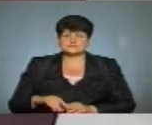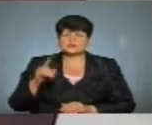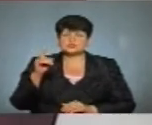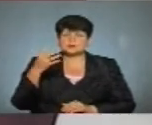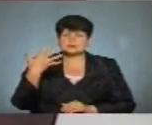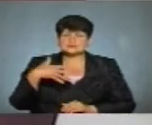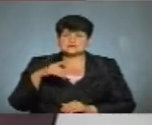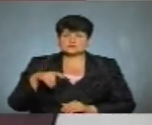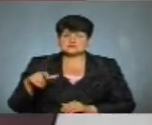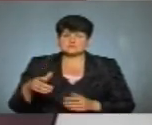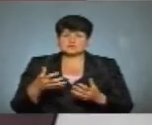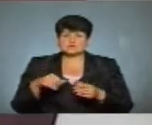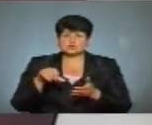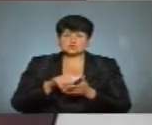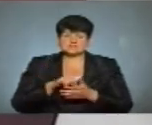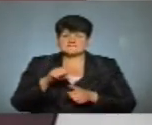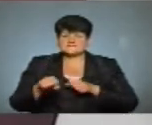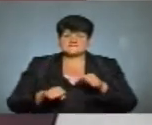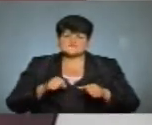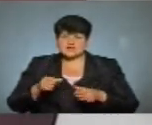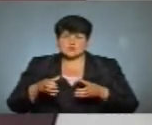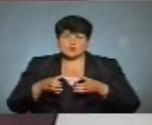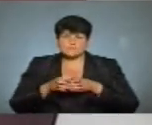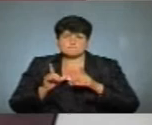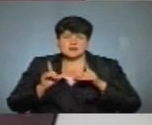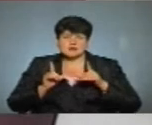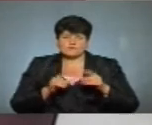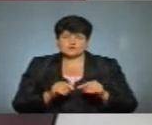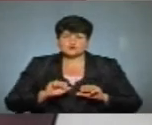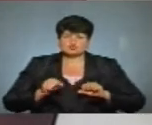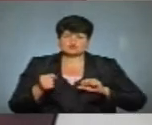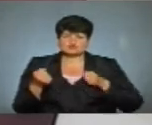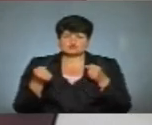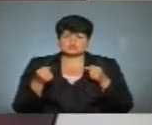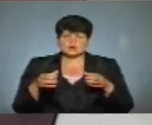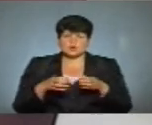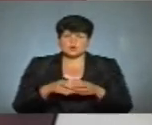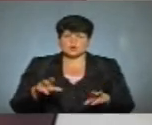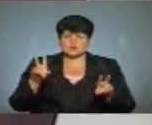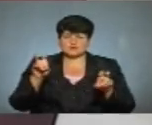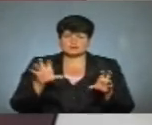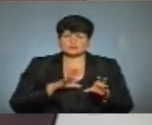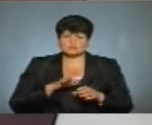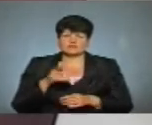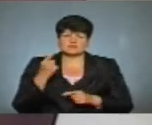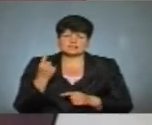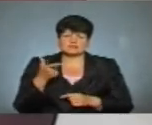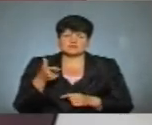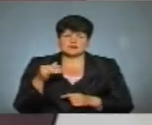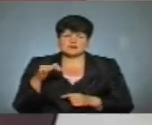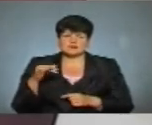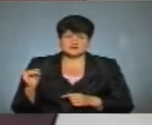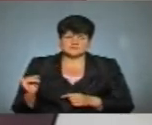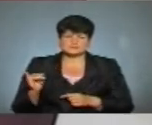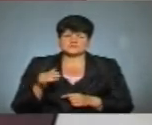150 осіб взяли участь у веломарафоні «Дружня громада», який відбувся у Великогаївській об'єднаній територіальній громаді. Про це розповів голова